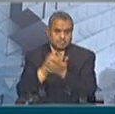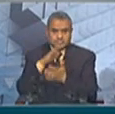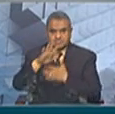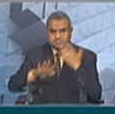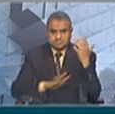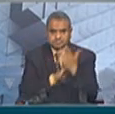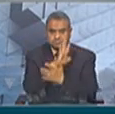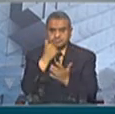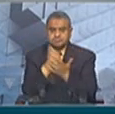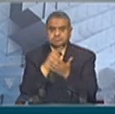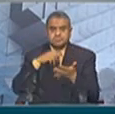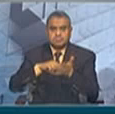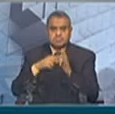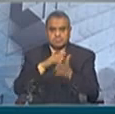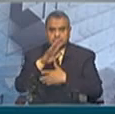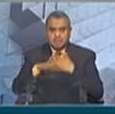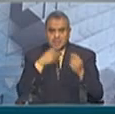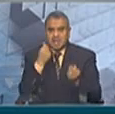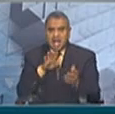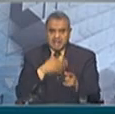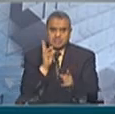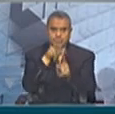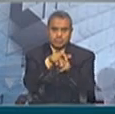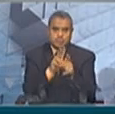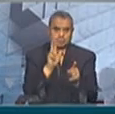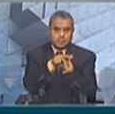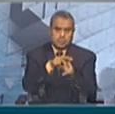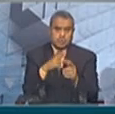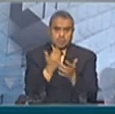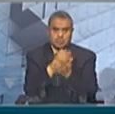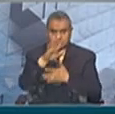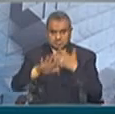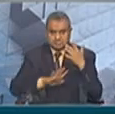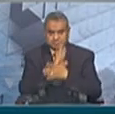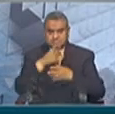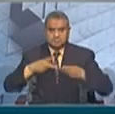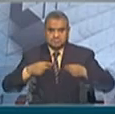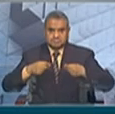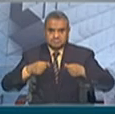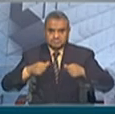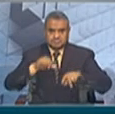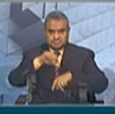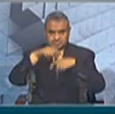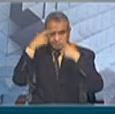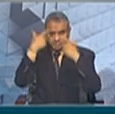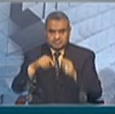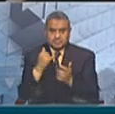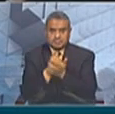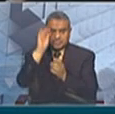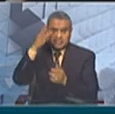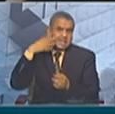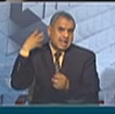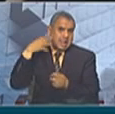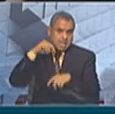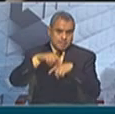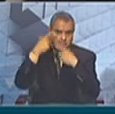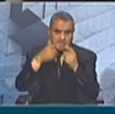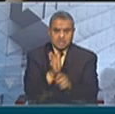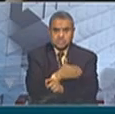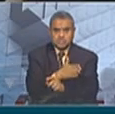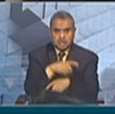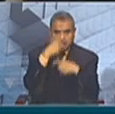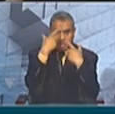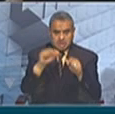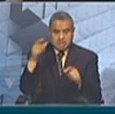بساحة للصراع على المال والنفوذ. أجواء من التوتر خيمت على منطقة تاجوراء الليبية الواقعة شرقي